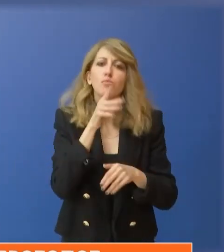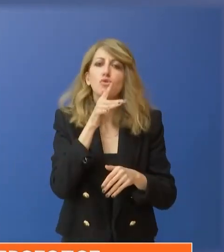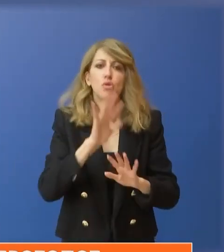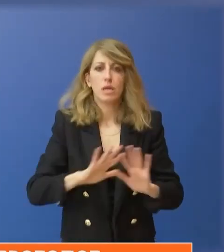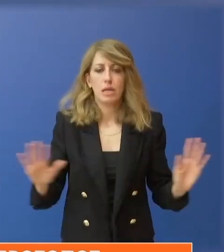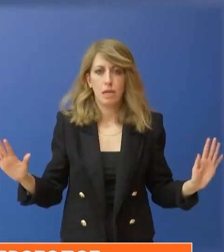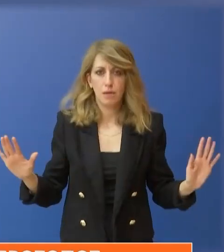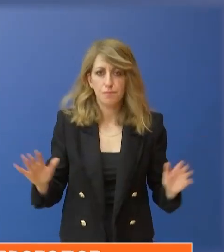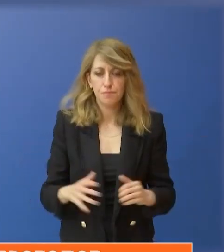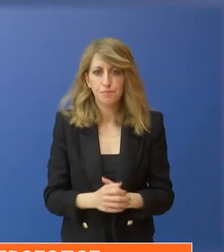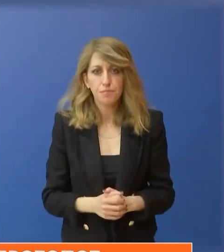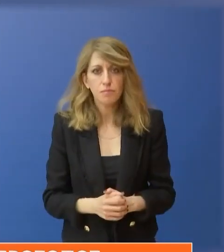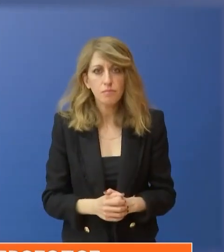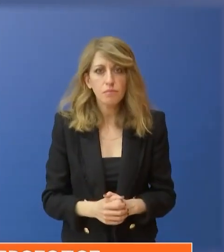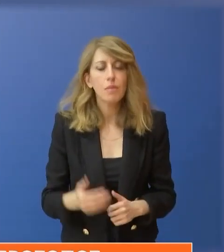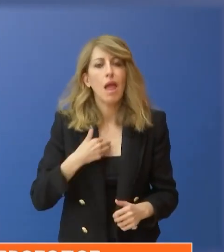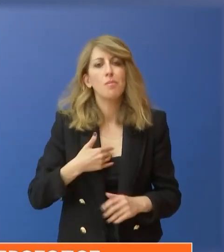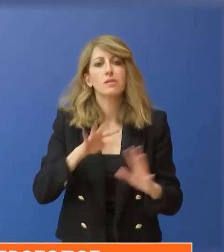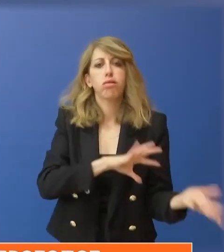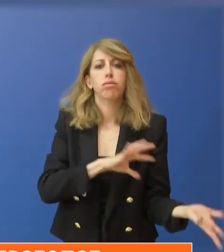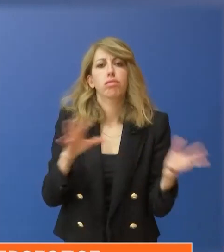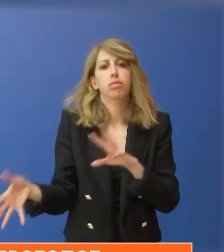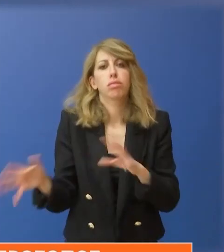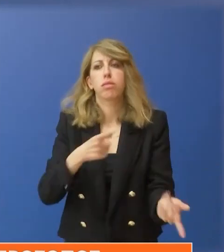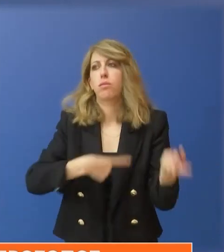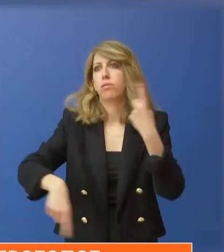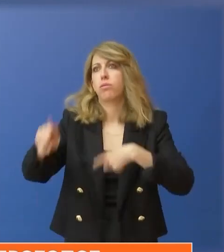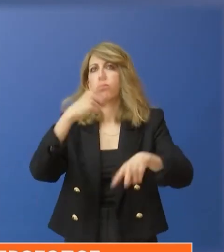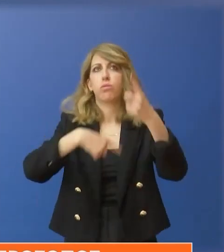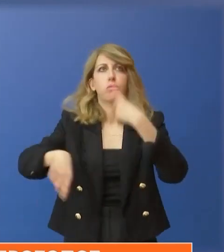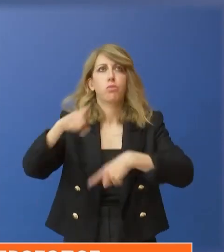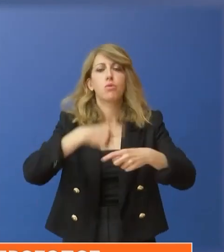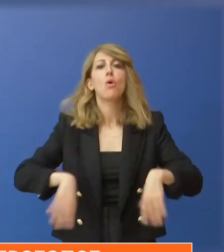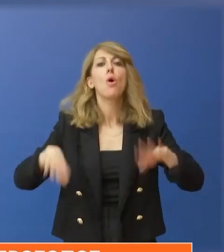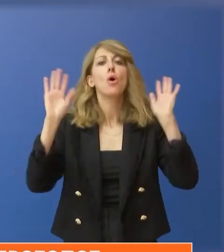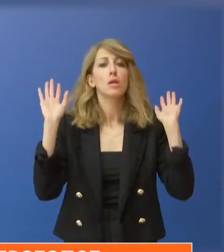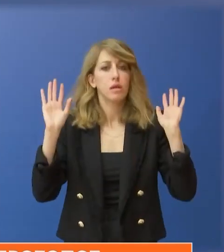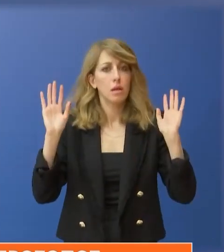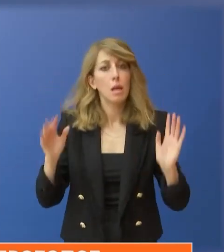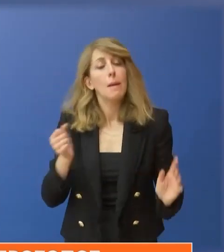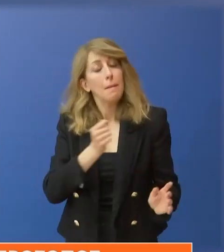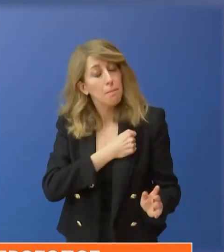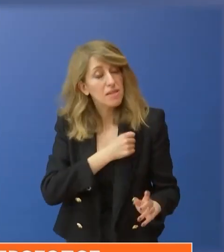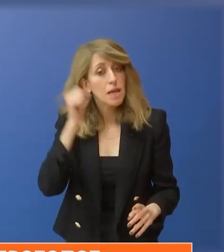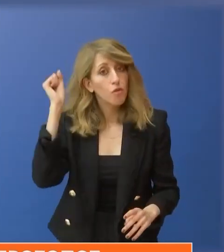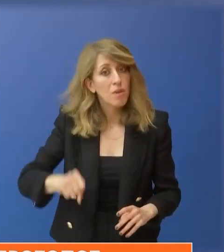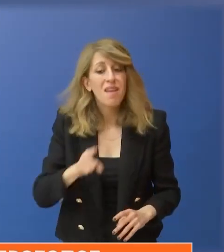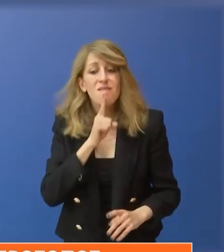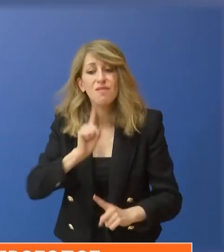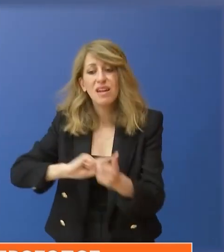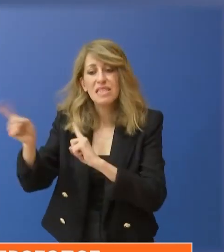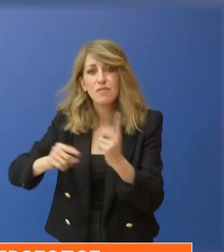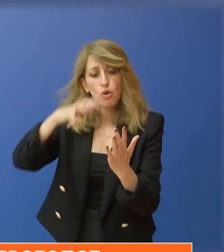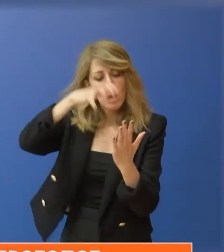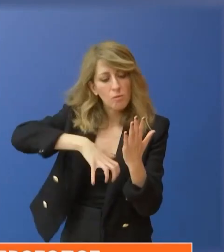έγινε γνωστή διεθνώς από τον συριζα κολοτούμπες δεν αλλάζουμε την άποψή μας θεωρούμε ότι ήταν μία προβληματική συμφωνία το χαμε εκφράσει τότε